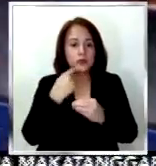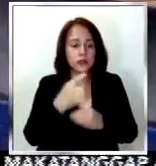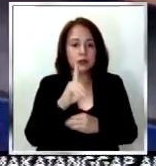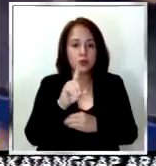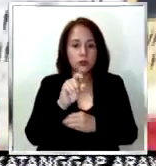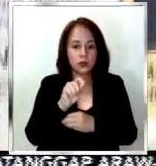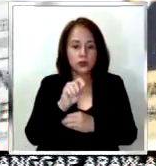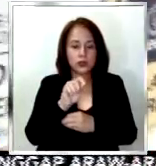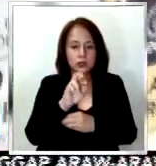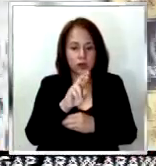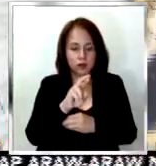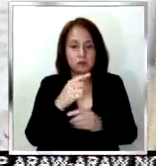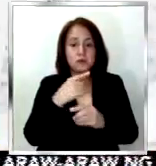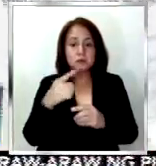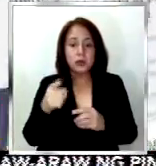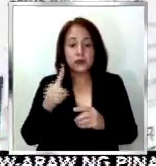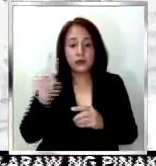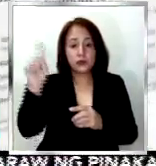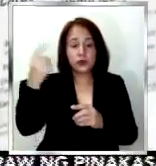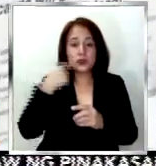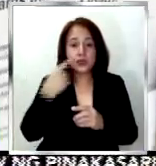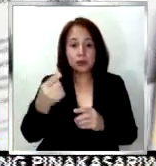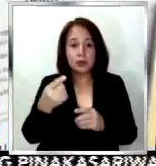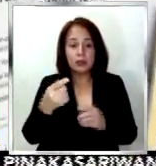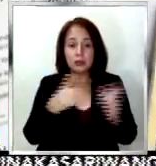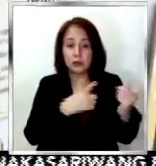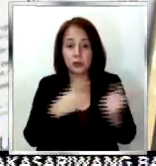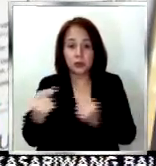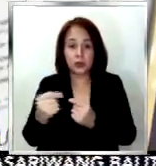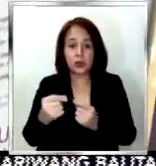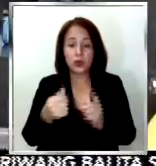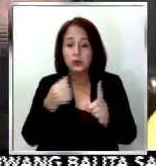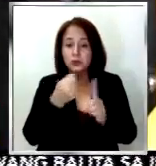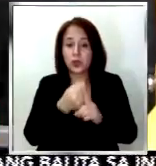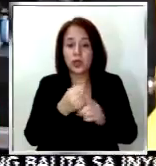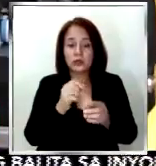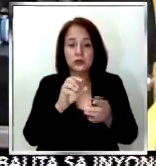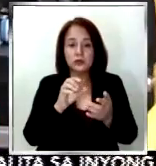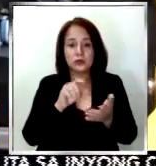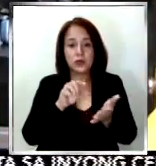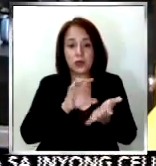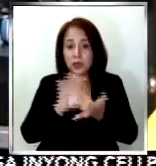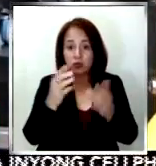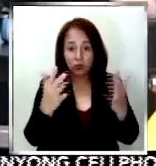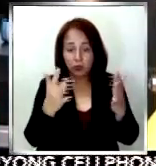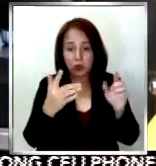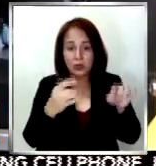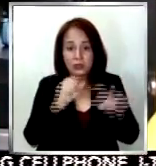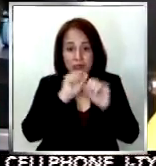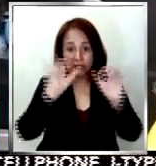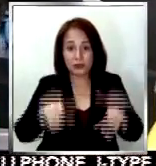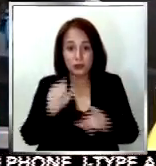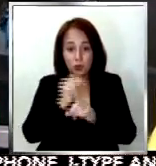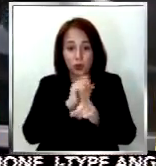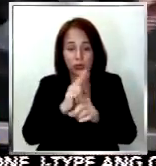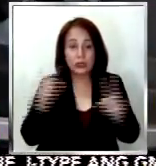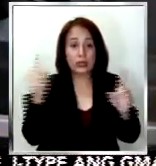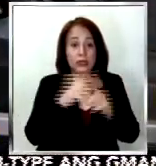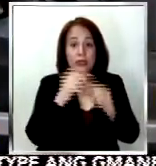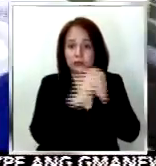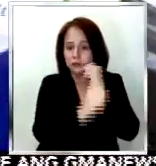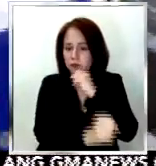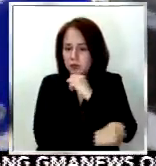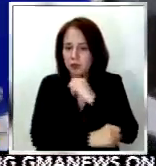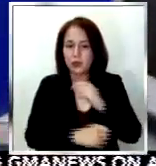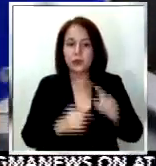na nilang sinabi na noong unang ipinatupad ang Automated Cashless Fare Collection System noong Agosto hanggang Setyembre na waive ang